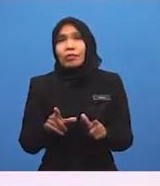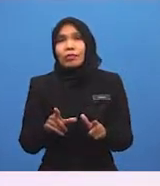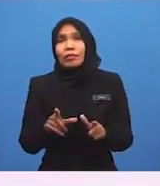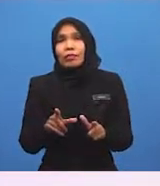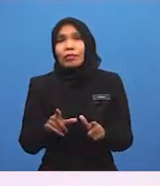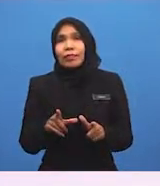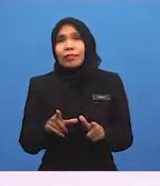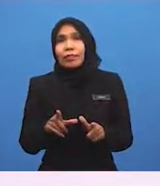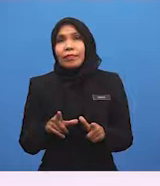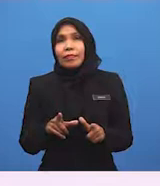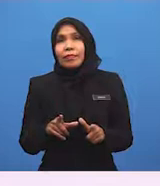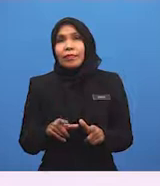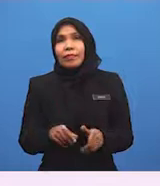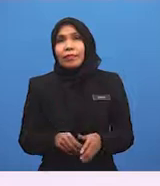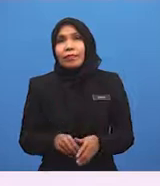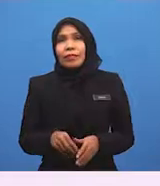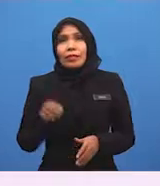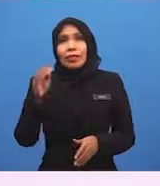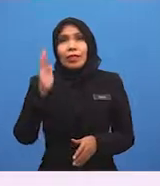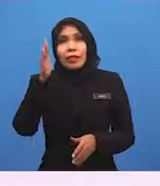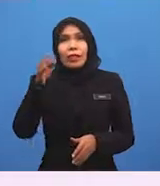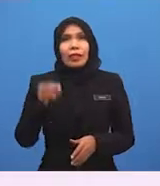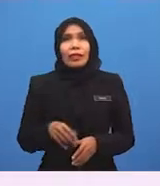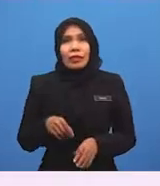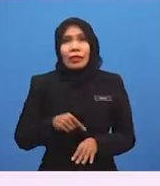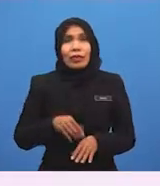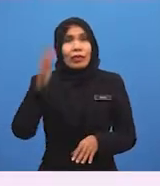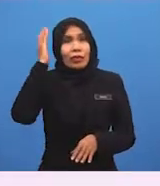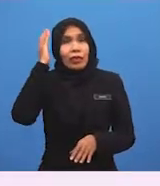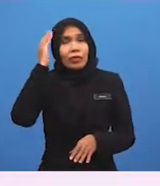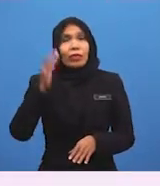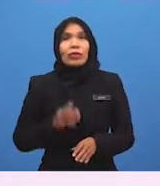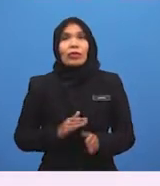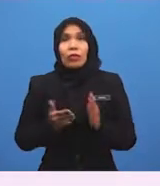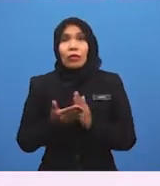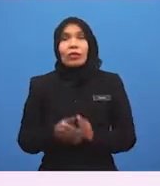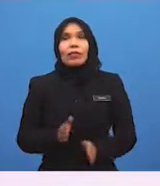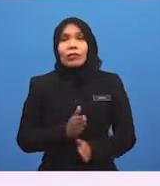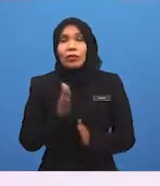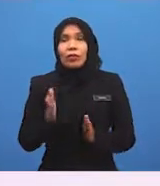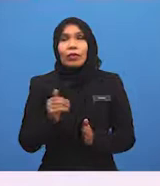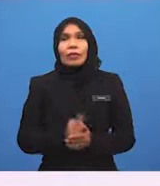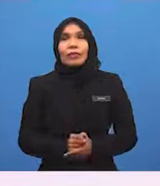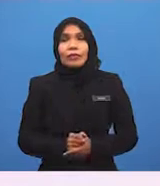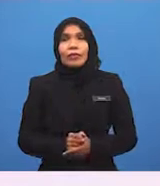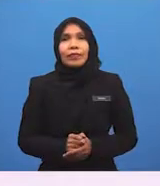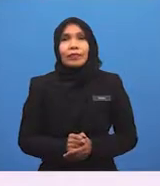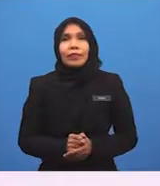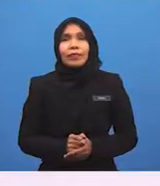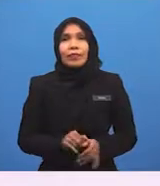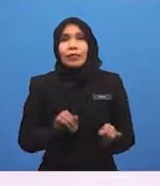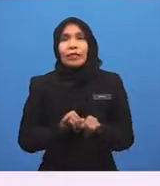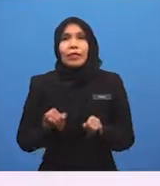dahulu diketahui oleh jiran. Jika kita sentiasa bersikap adil sesama